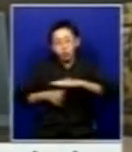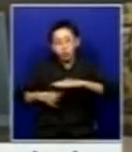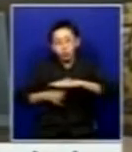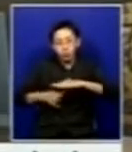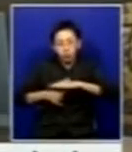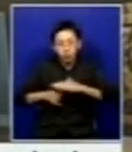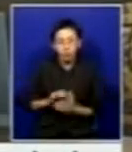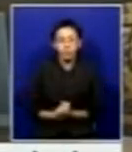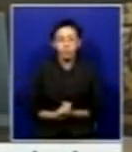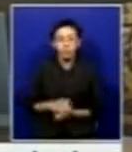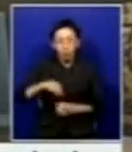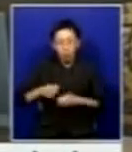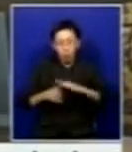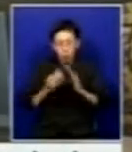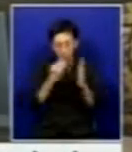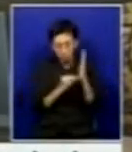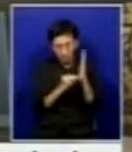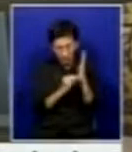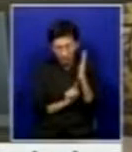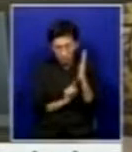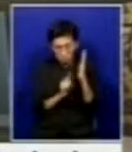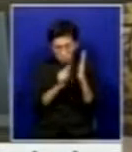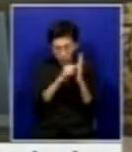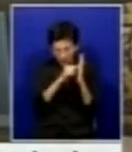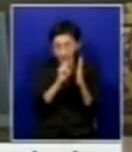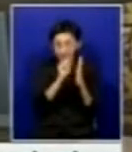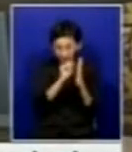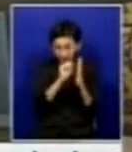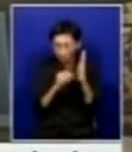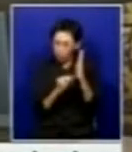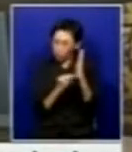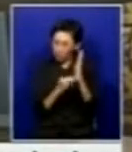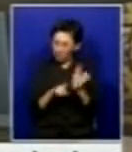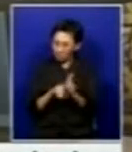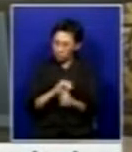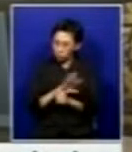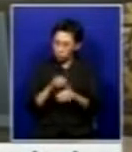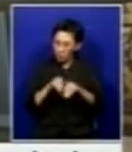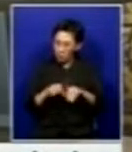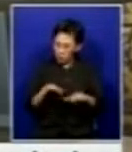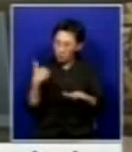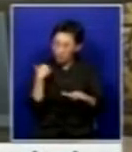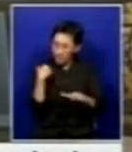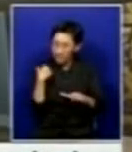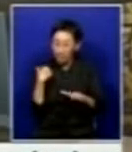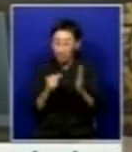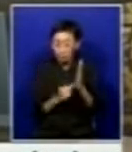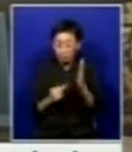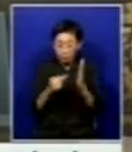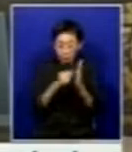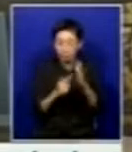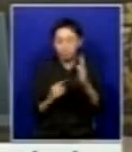ถือเป็นพื้นที่เสี่ยงจังหวัดที่เป็นกลุ่มเสี่ยงต้องเข้าสู่กระบวนการใน